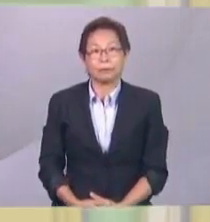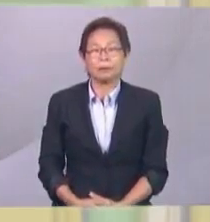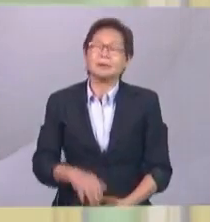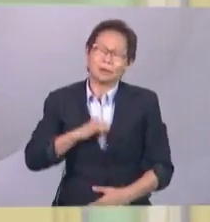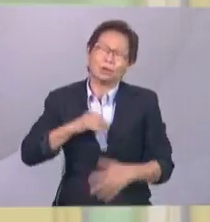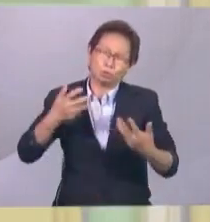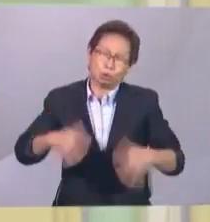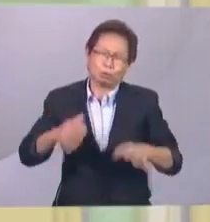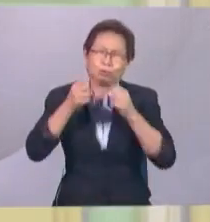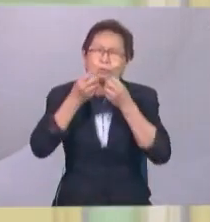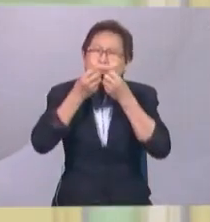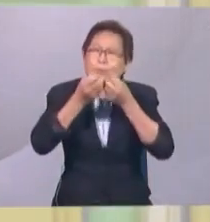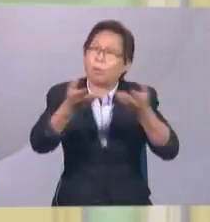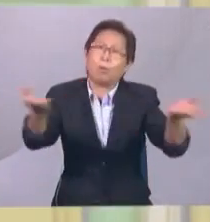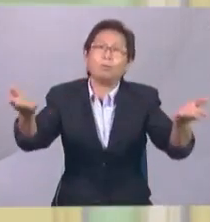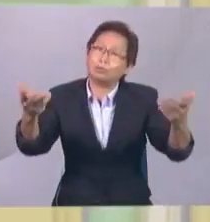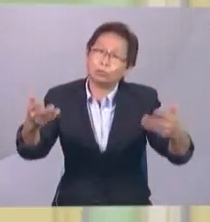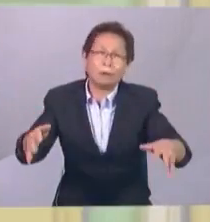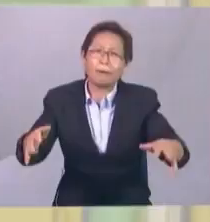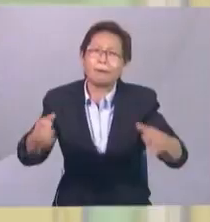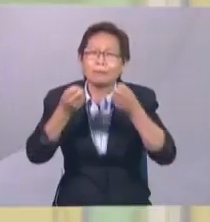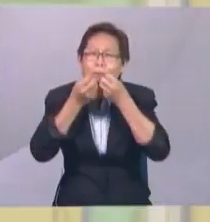mengumumkan bahawa